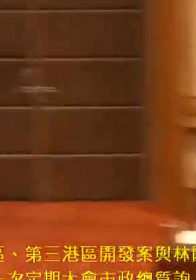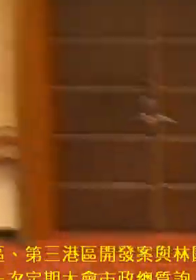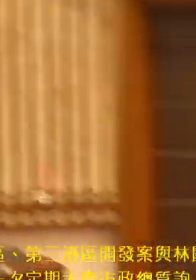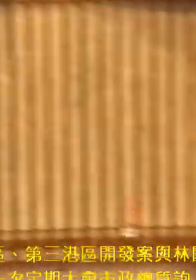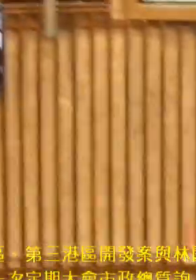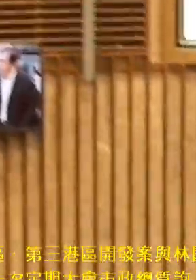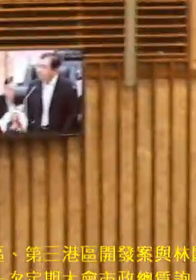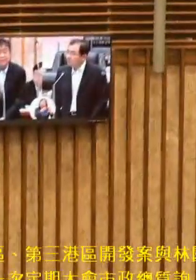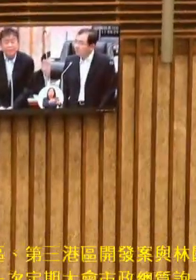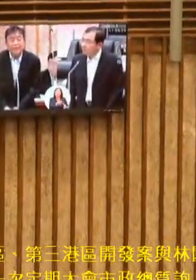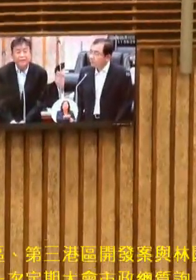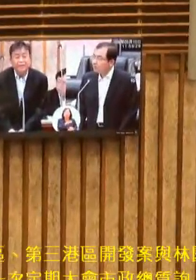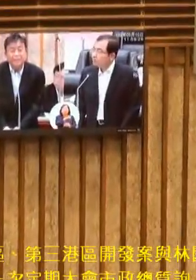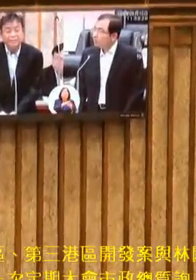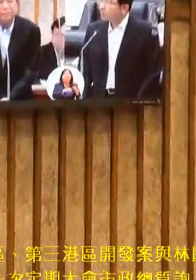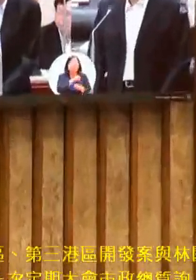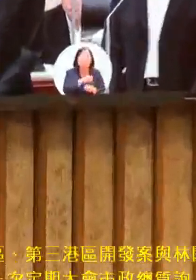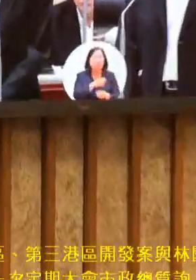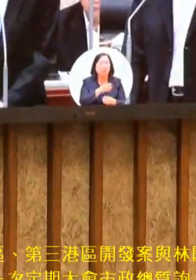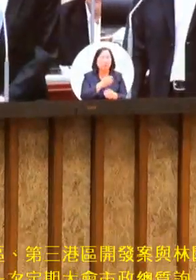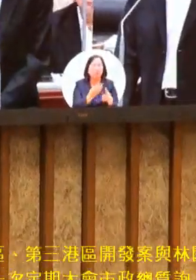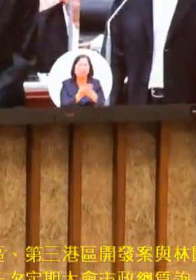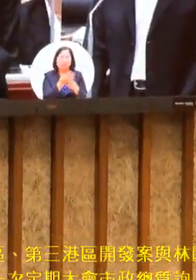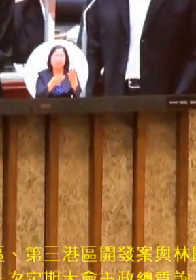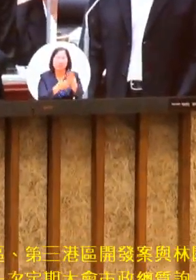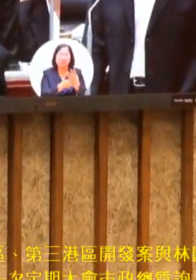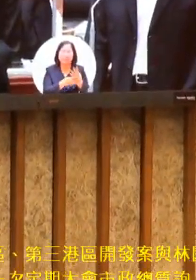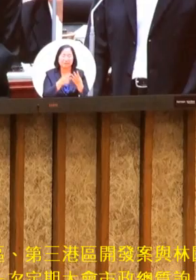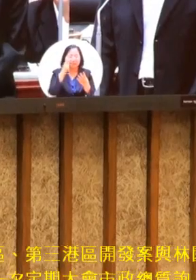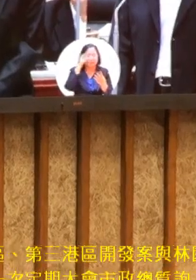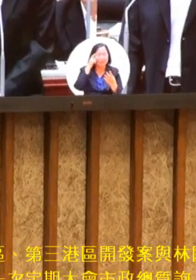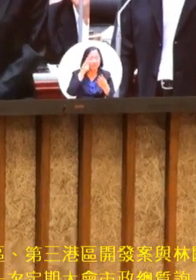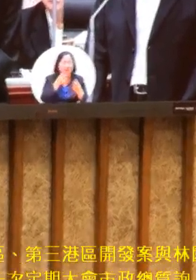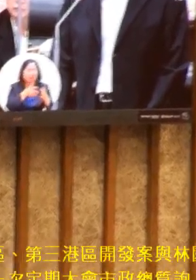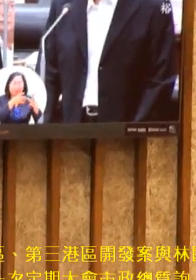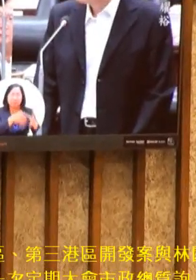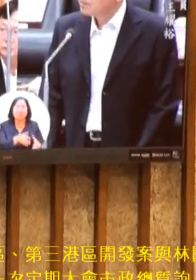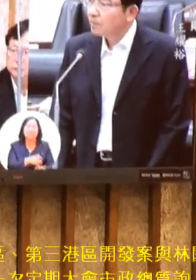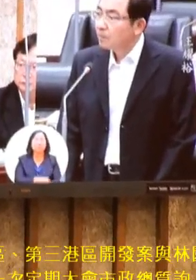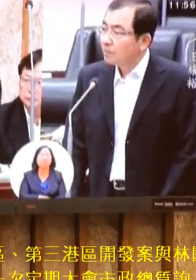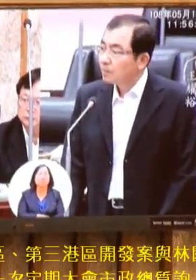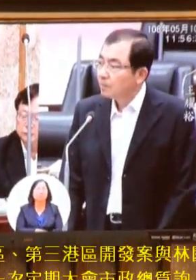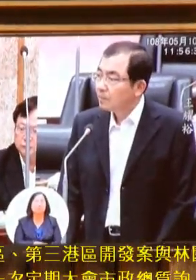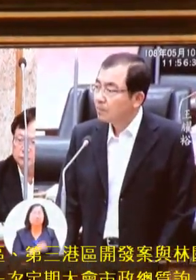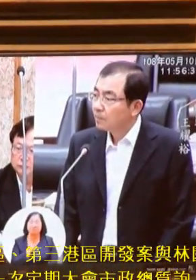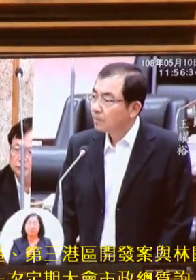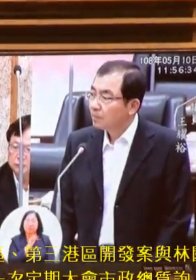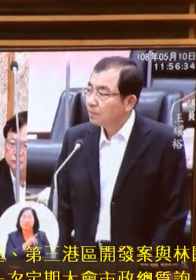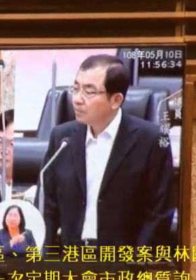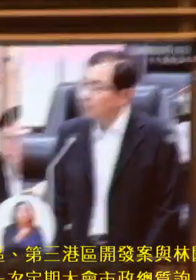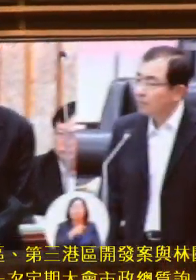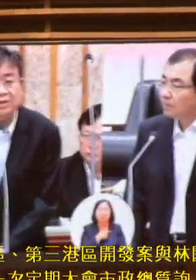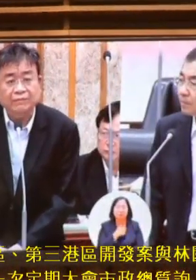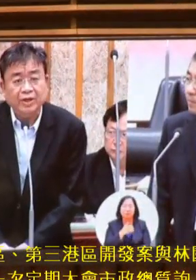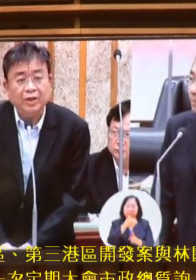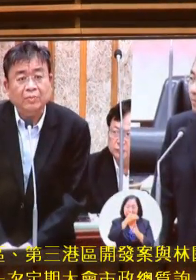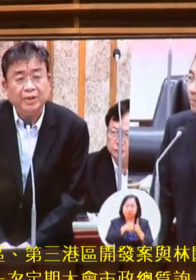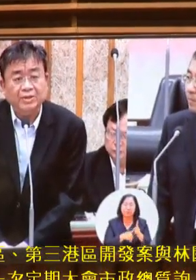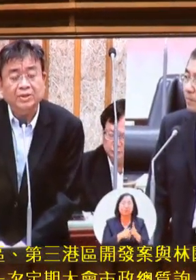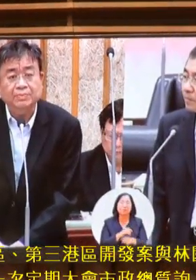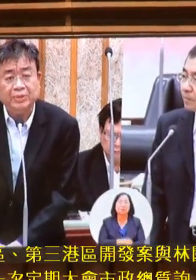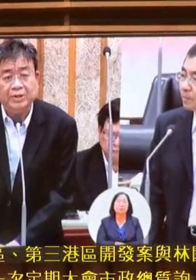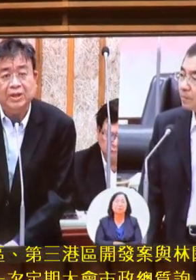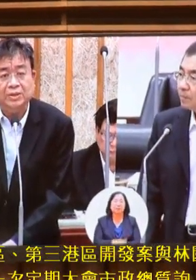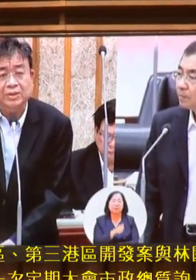以循环产业的概念来进驻，所以希望能够把所有的废弃物降到最低，就 A 厂的废料